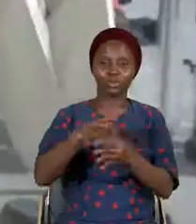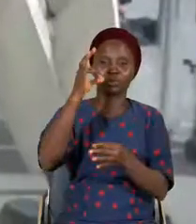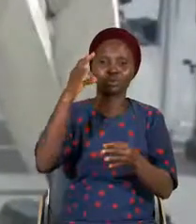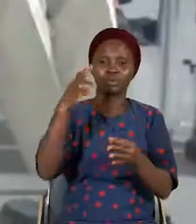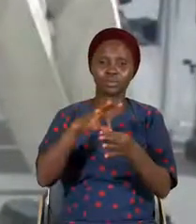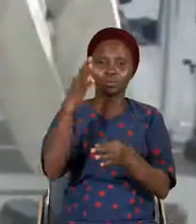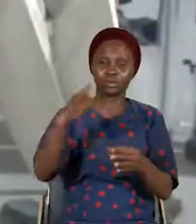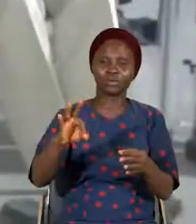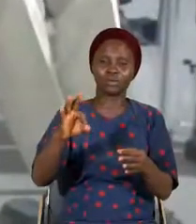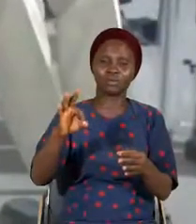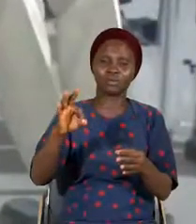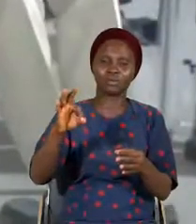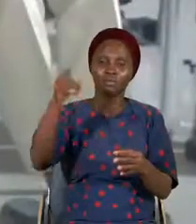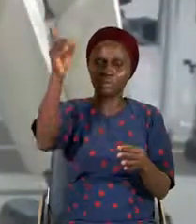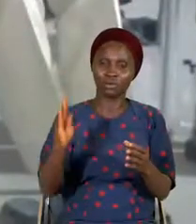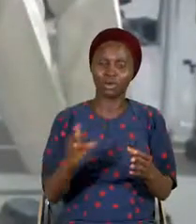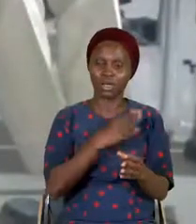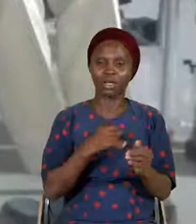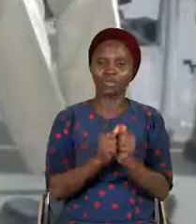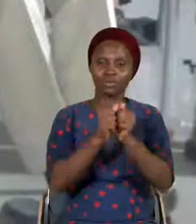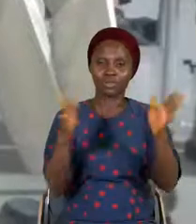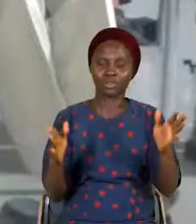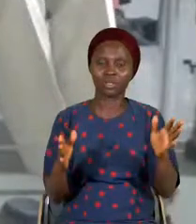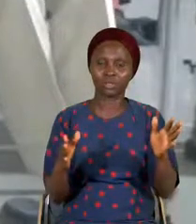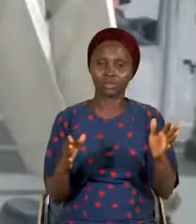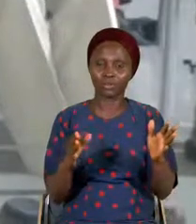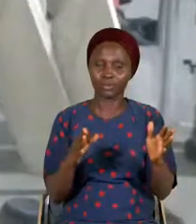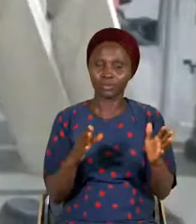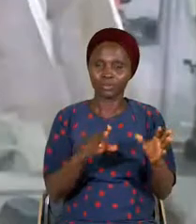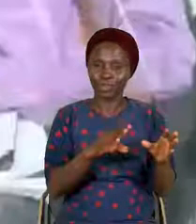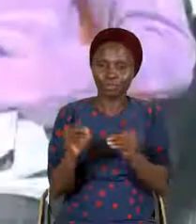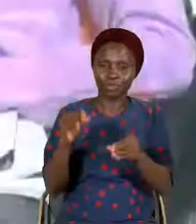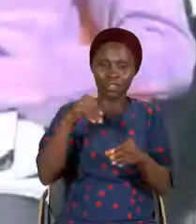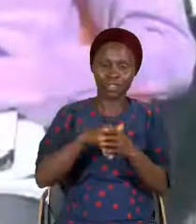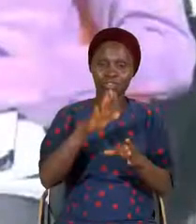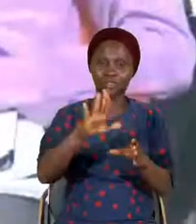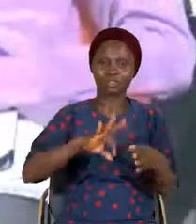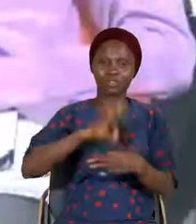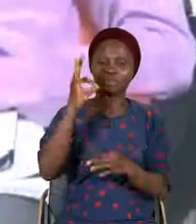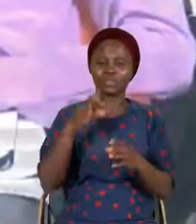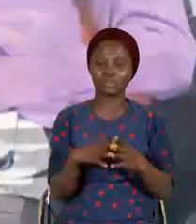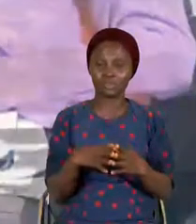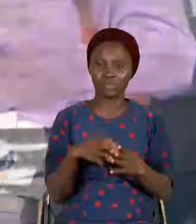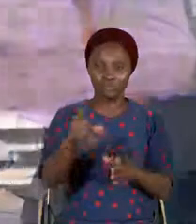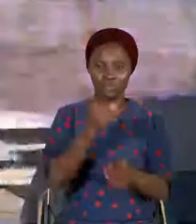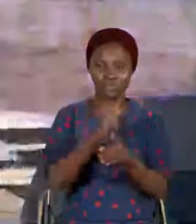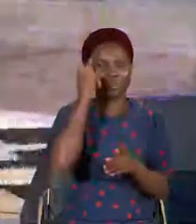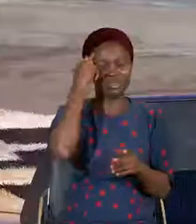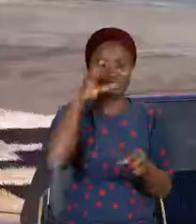l'inspiration de l'Esprit de Dieu, sans un réveil de l'Esprit en vous. Vous pensez, si je fais